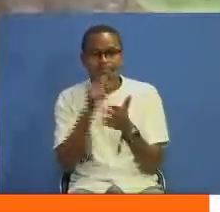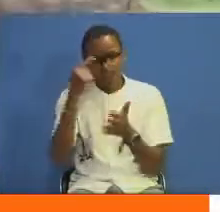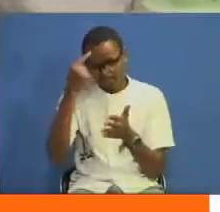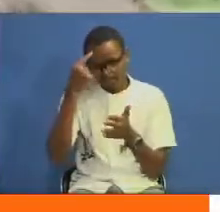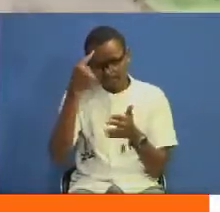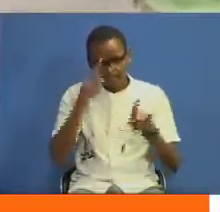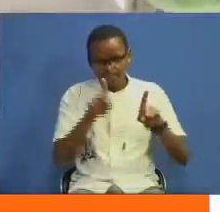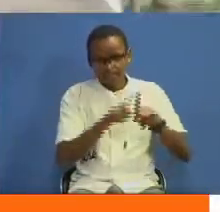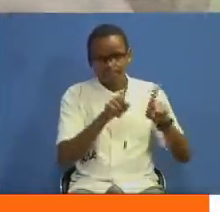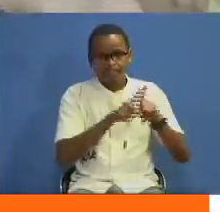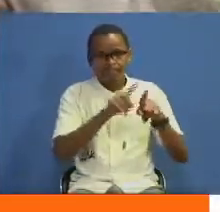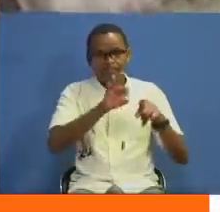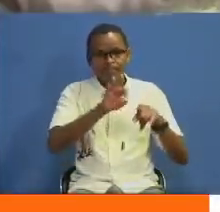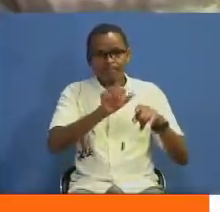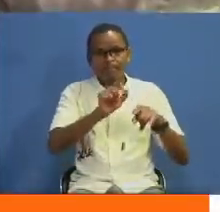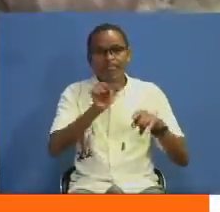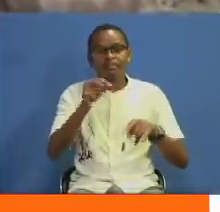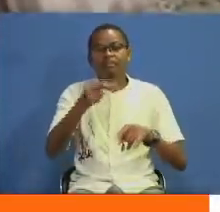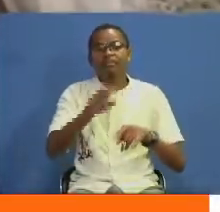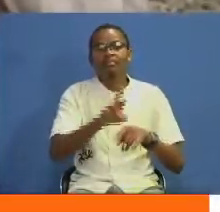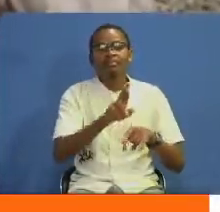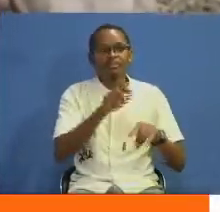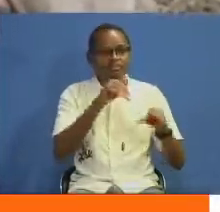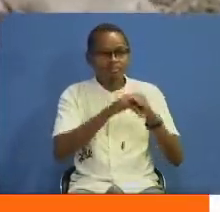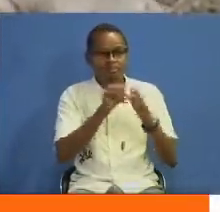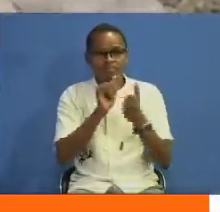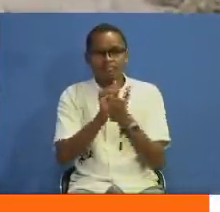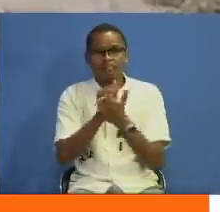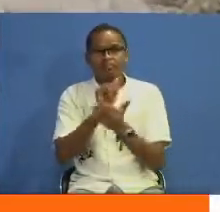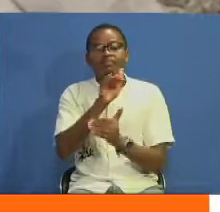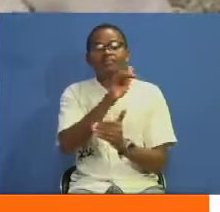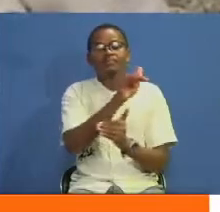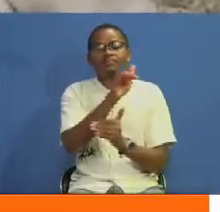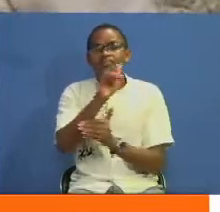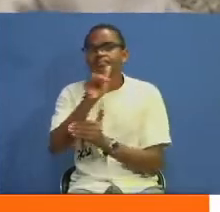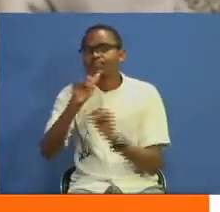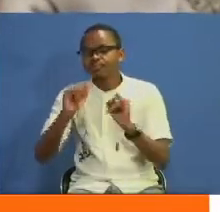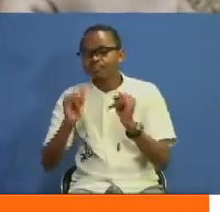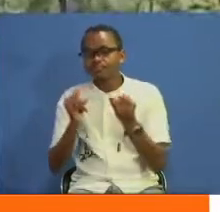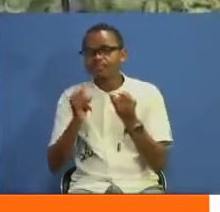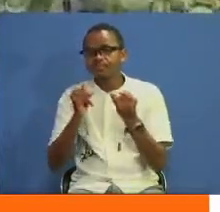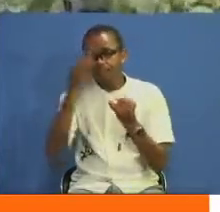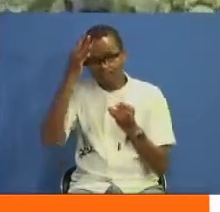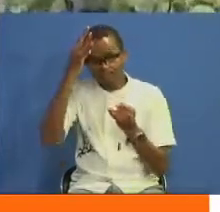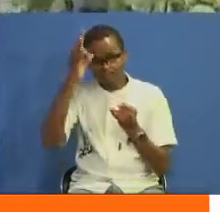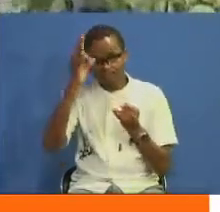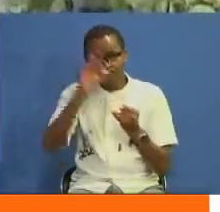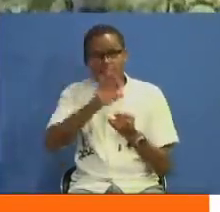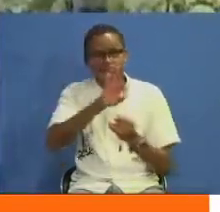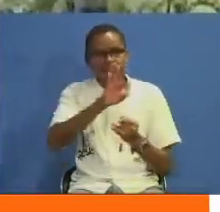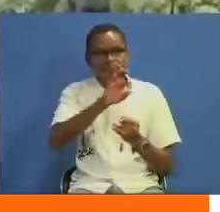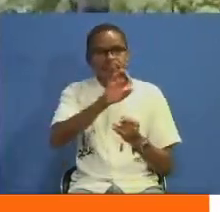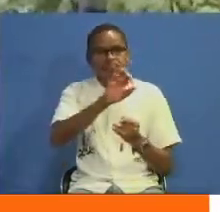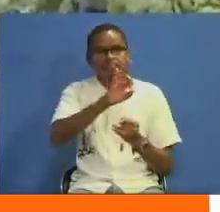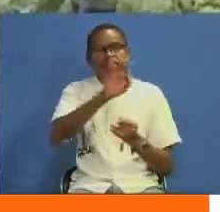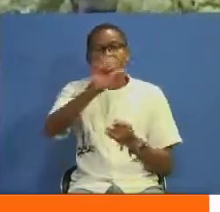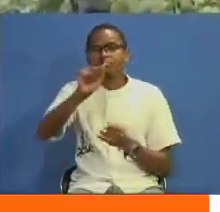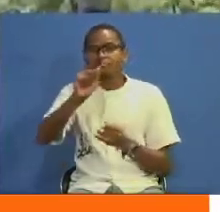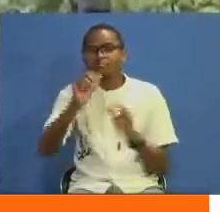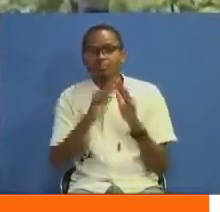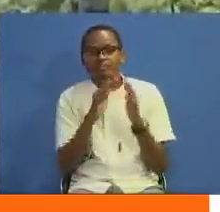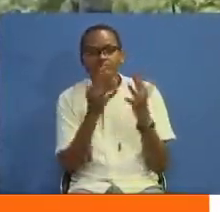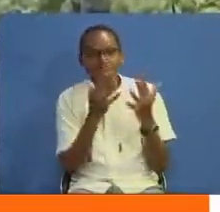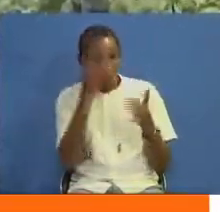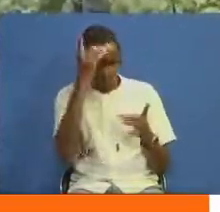kifedha katika maisha yao. Katika mahojiano na shirika la habari la Ufaransa AFP, anaelezea jinsi